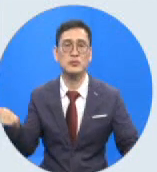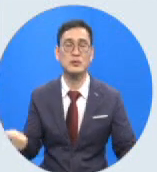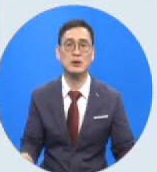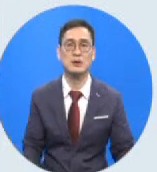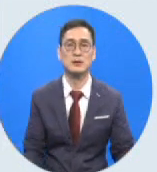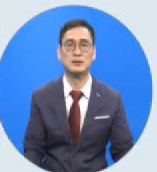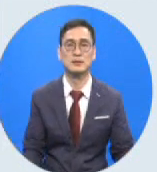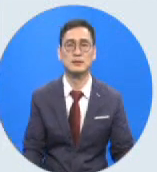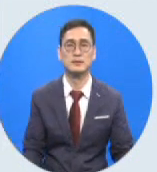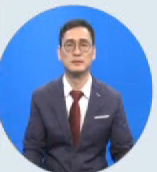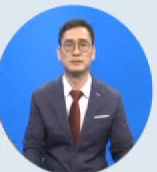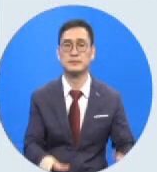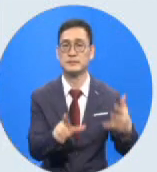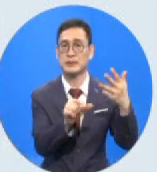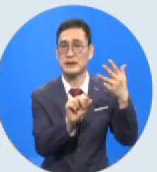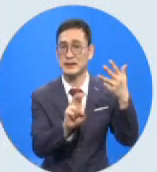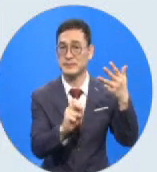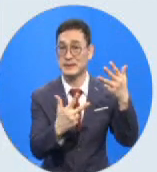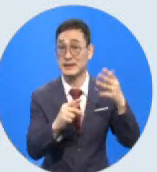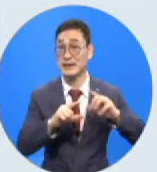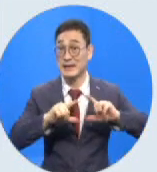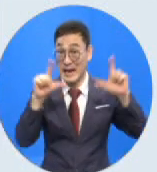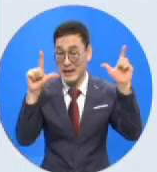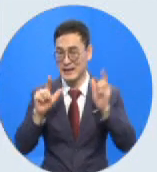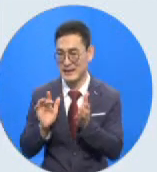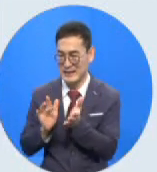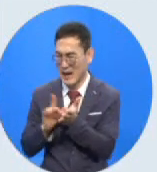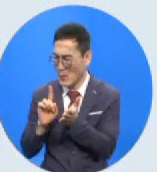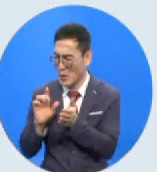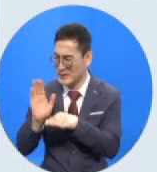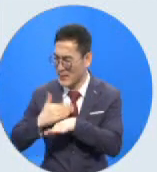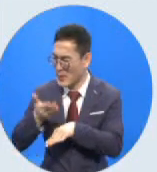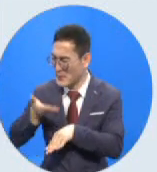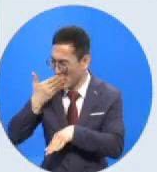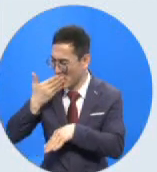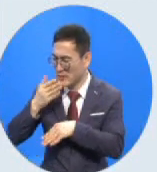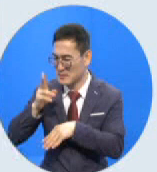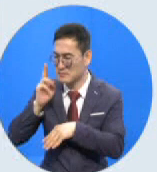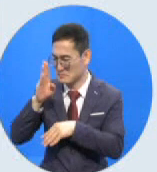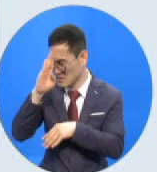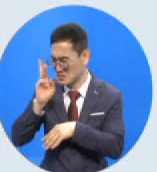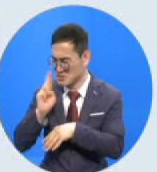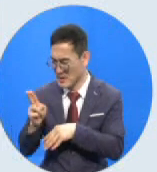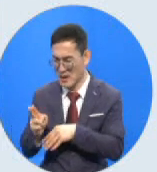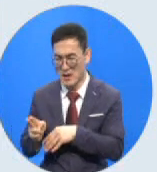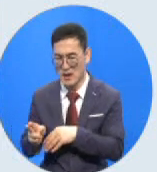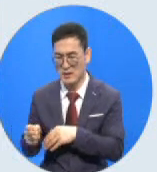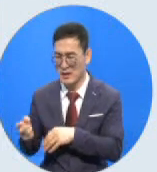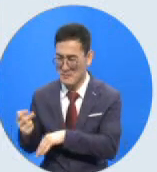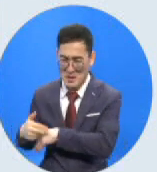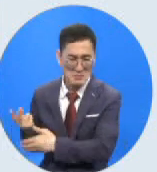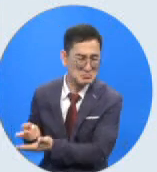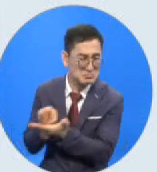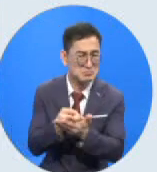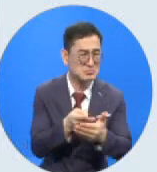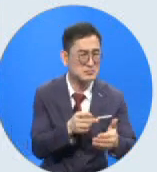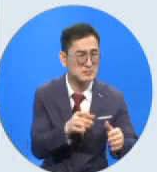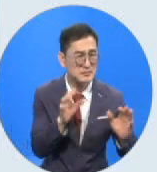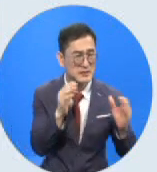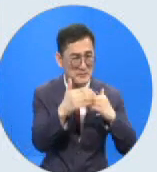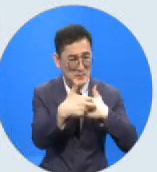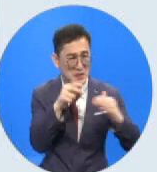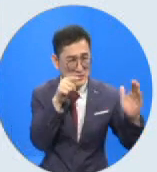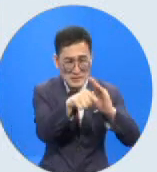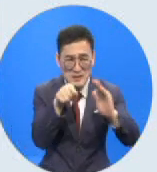것처럼 지난 27일 이래 약물을 마시고 중태에 빠졌던 a 씨가 있는데 병원 열 쇠 곳 쓸 3시간 동안